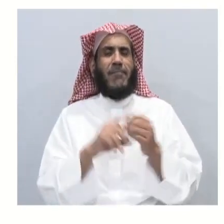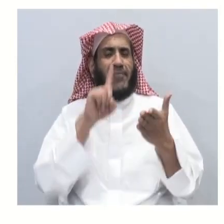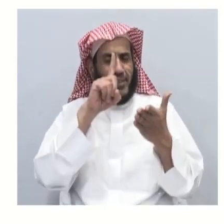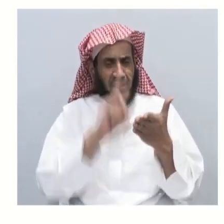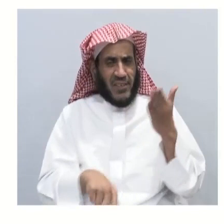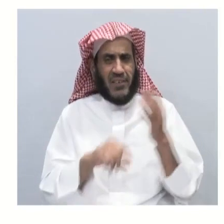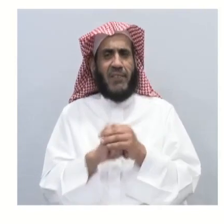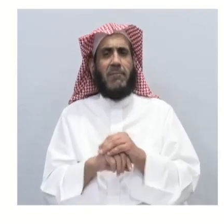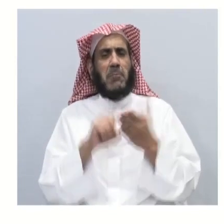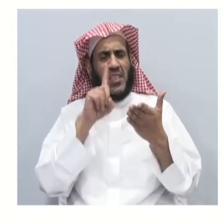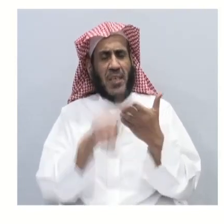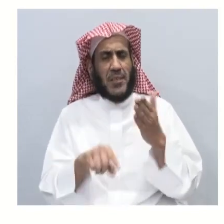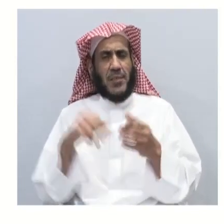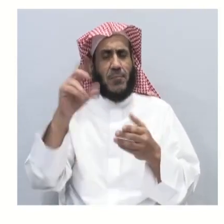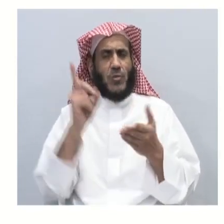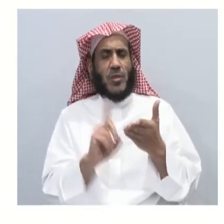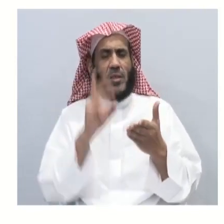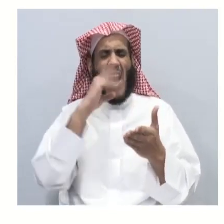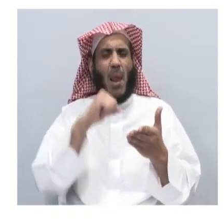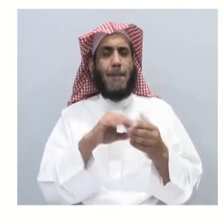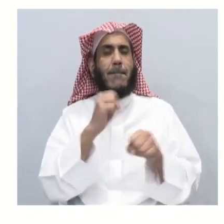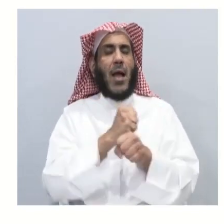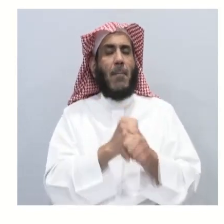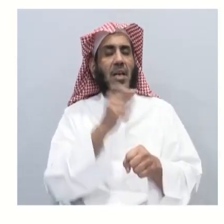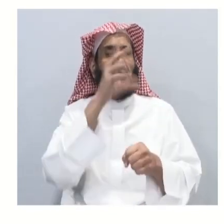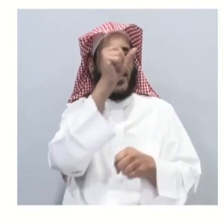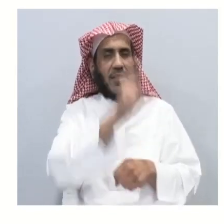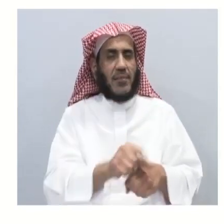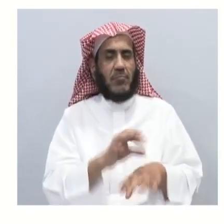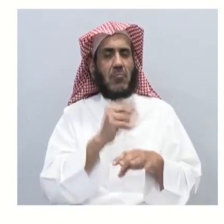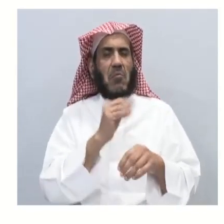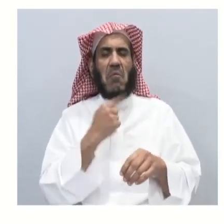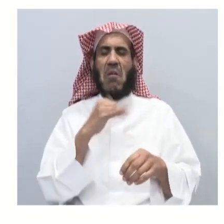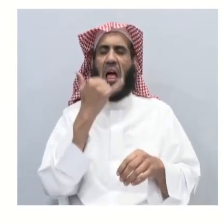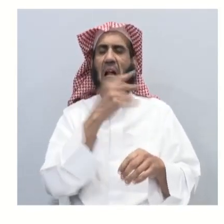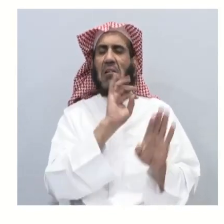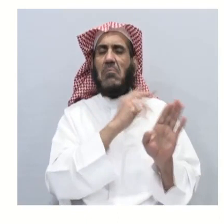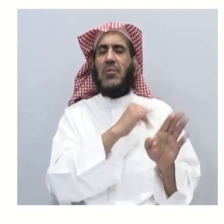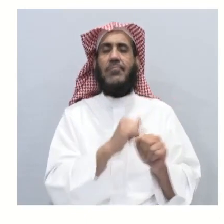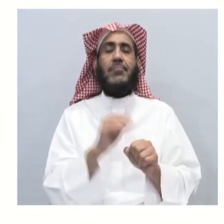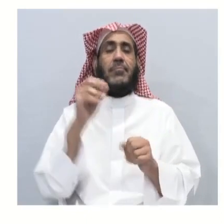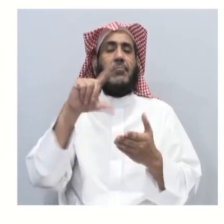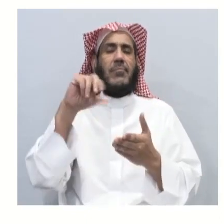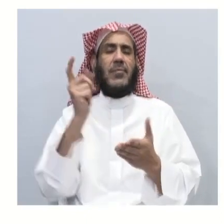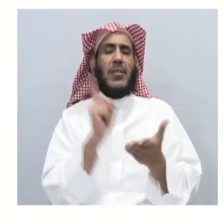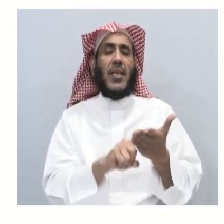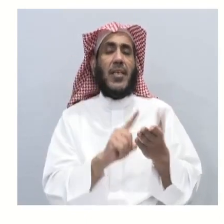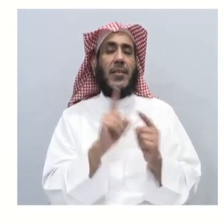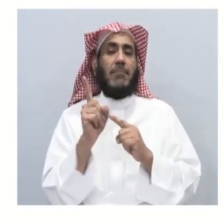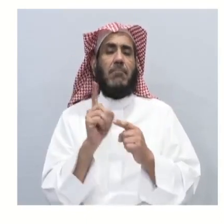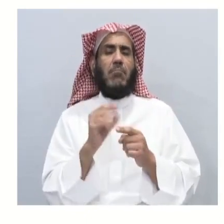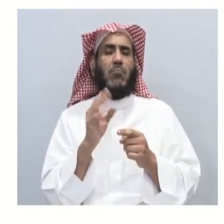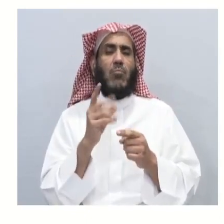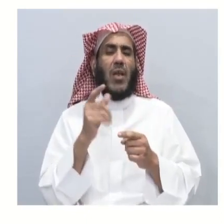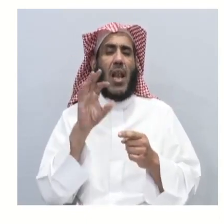الشرطية، إن لم يعمل الإنسان فلا قيمة له، إن حدث هذا الشيء